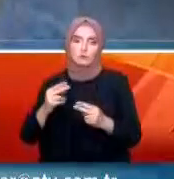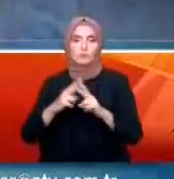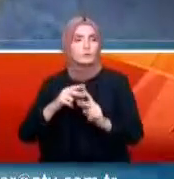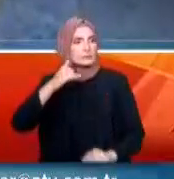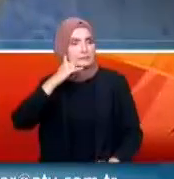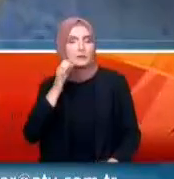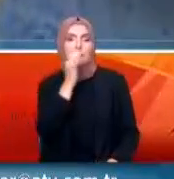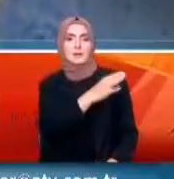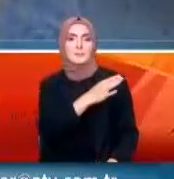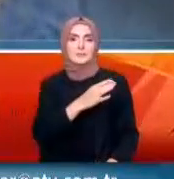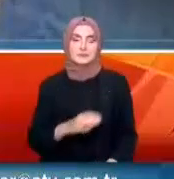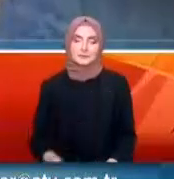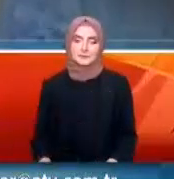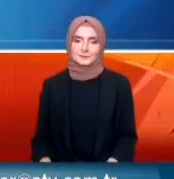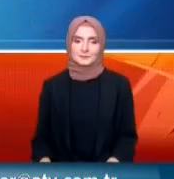Abi